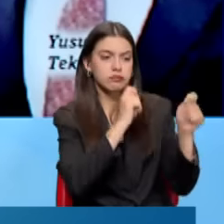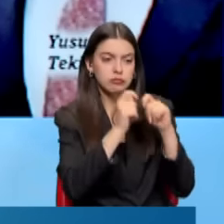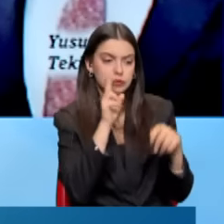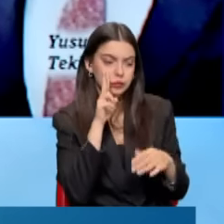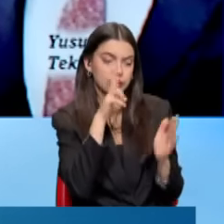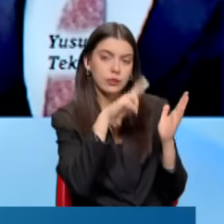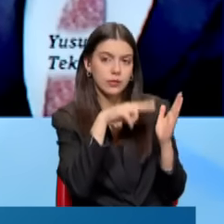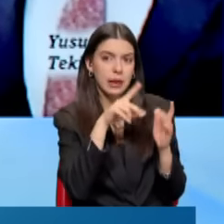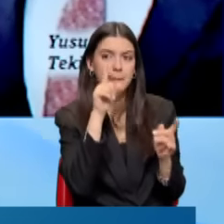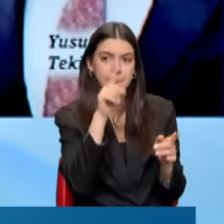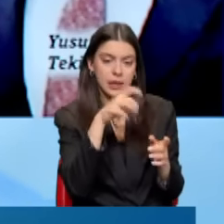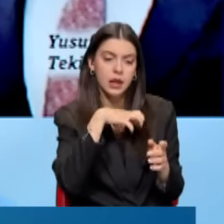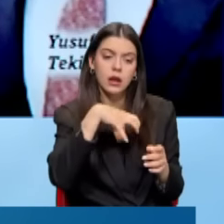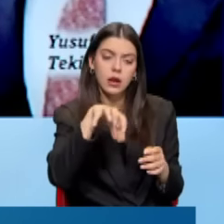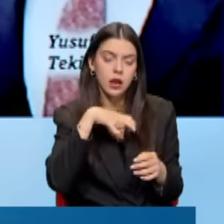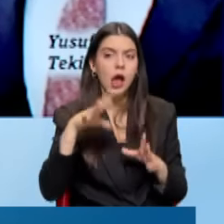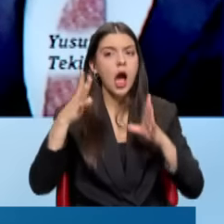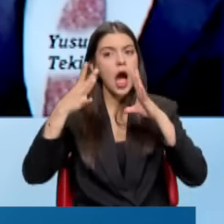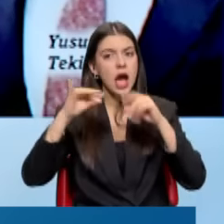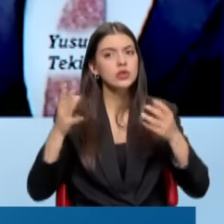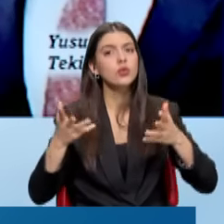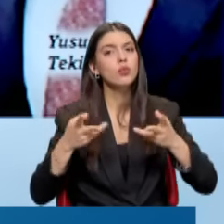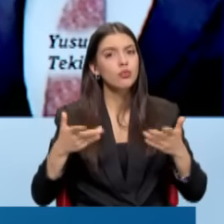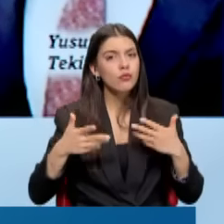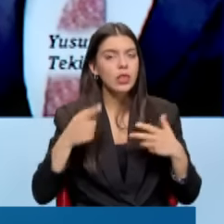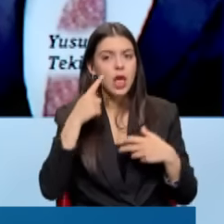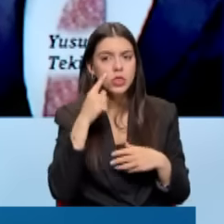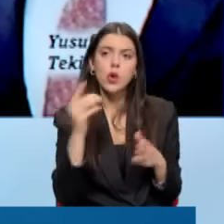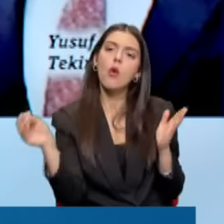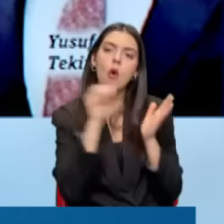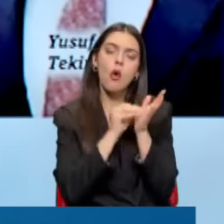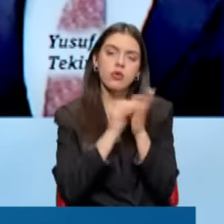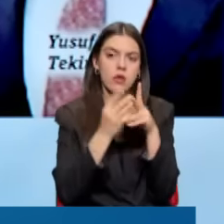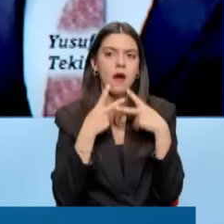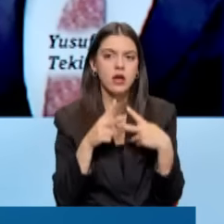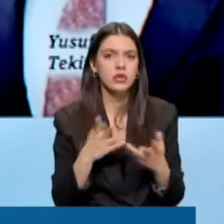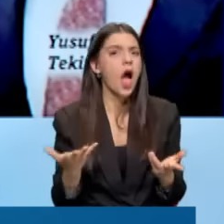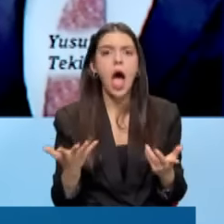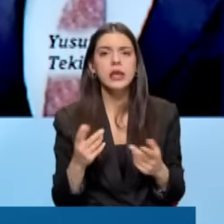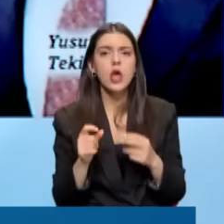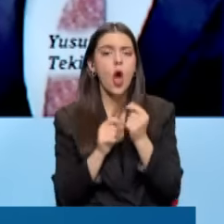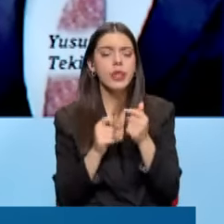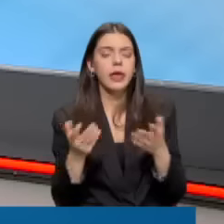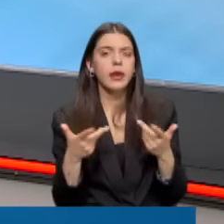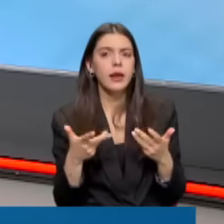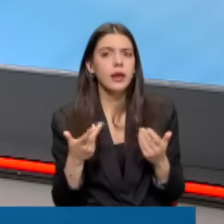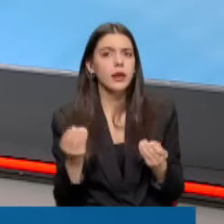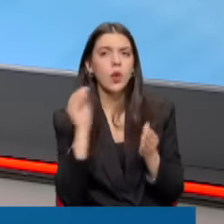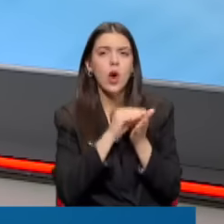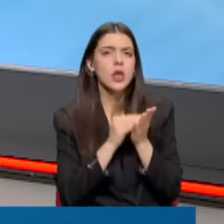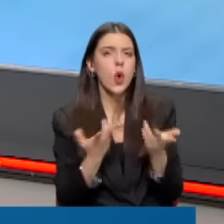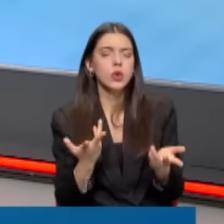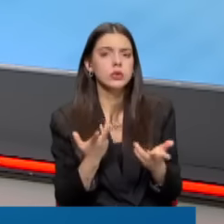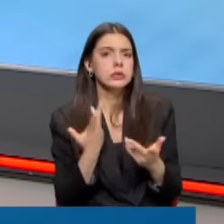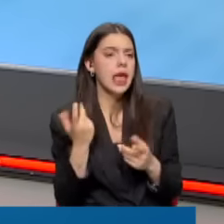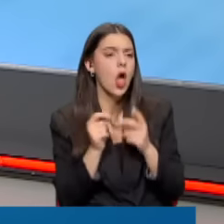önerilerin bir bölümünün hazırlanan Müfredata yansıtıldığını açıkladı hangi öneriler nasıl öneriler